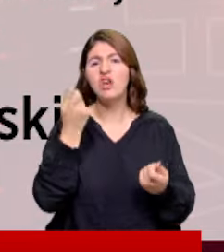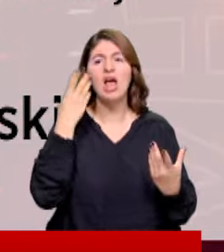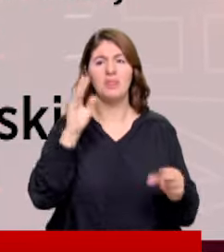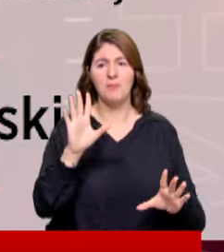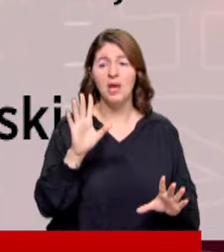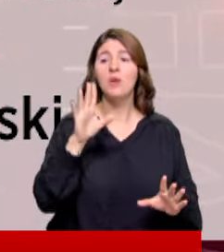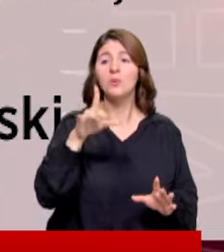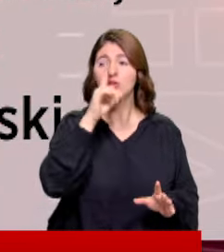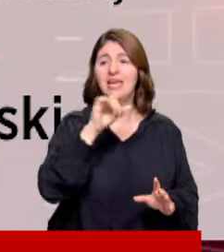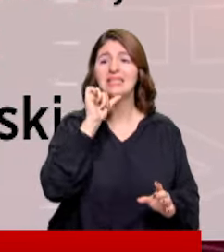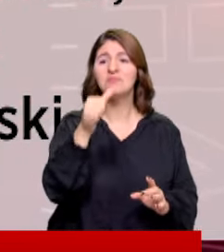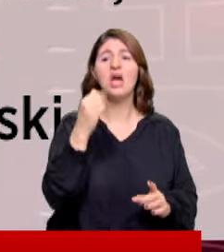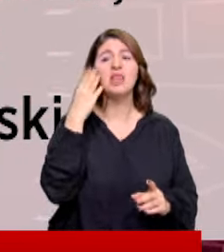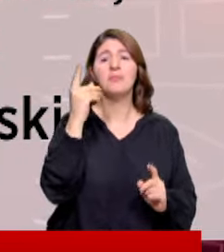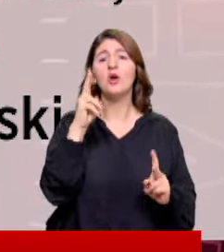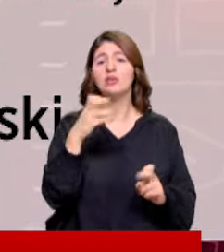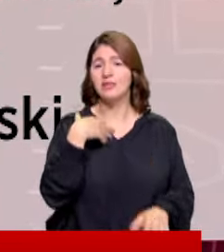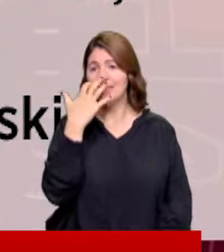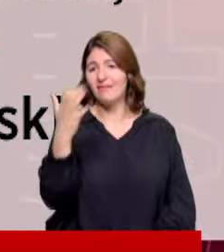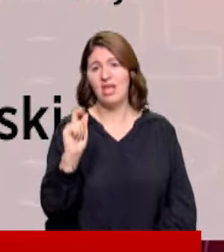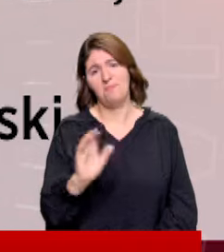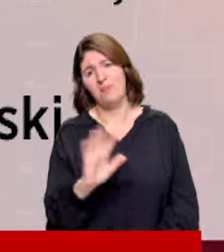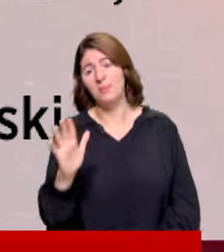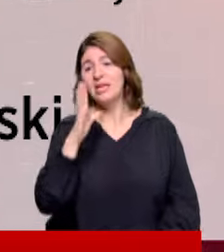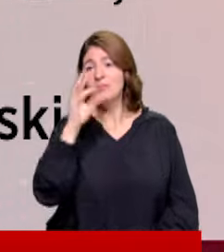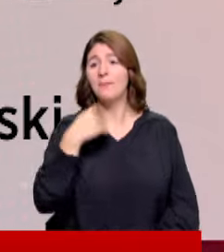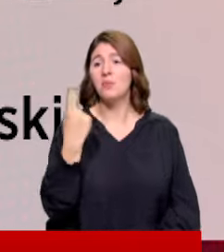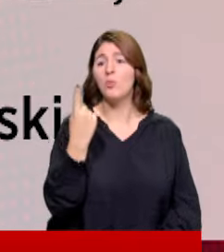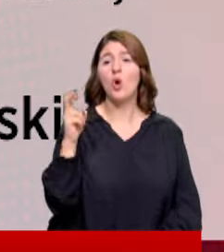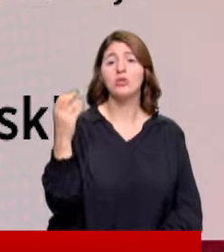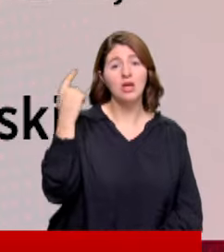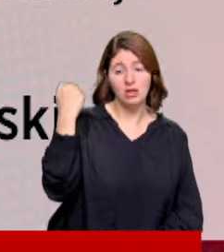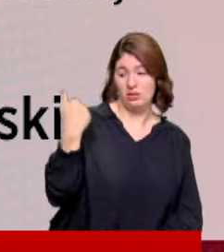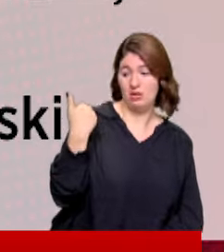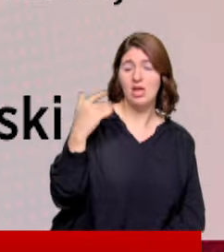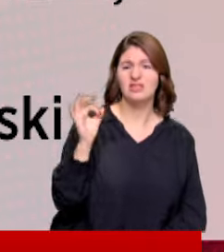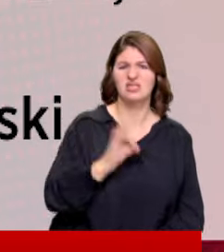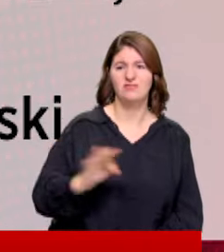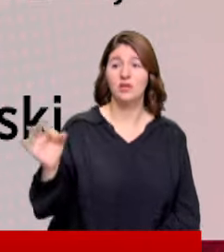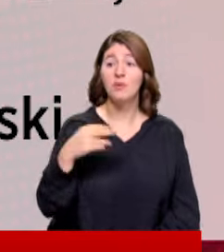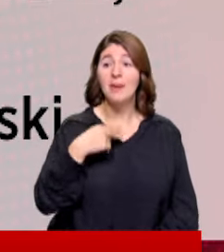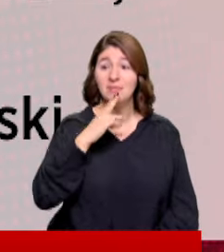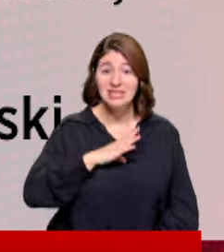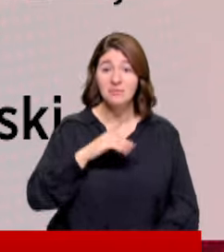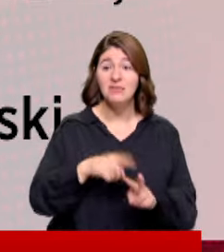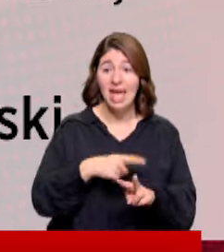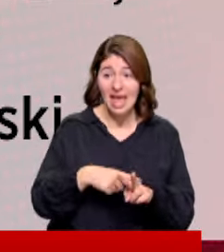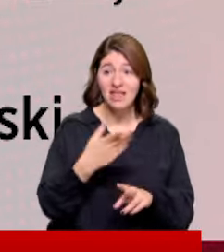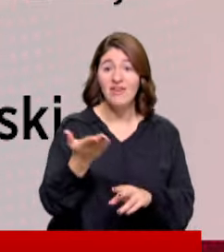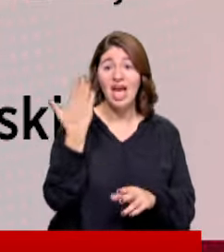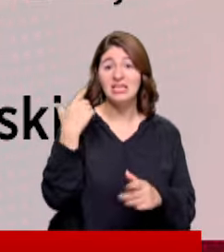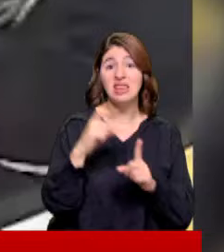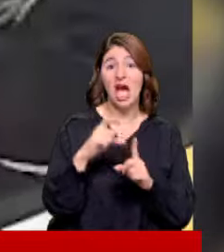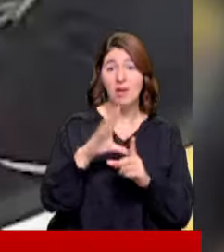Bu nedenle de kimseye anlamadığım bir konuda tavsiye vermem. Kimse de bana böyle bir konuda akıl danışmaz. Buna kızım, yeğenim ve eski damadım